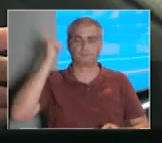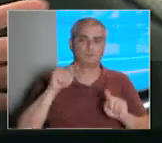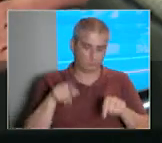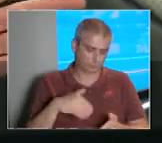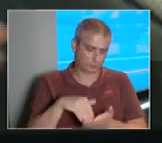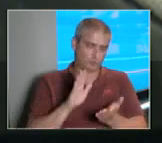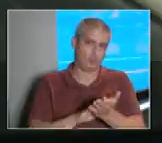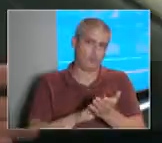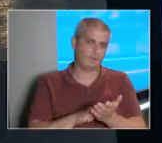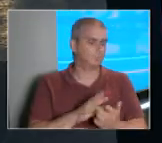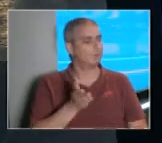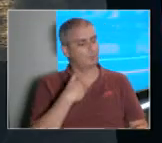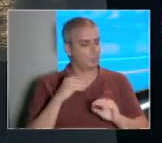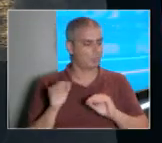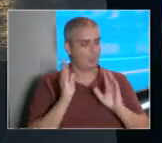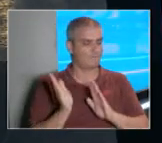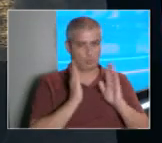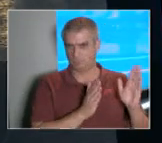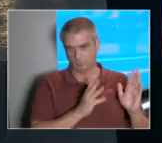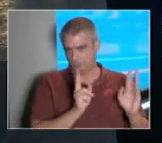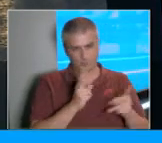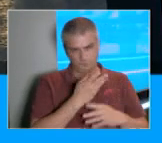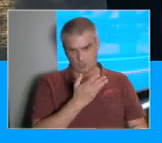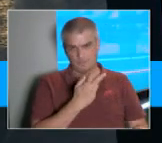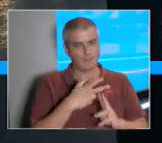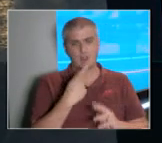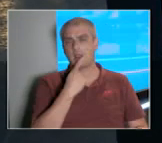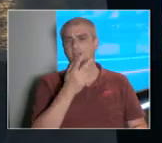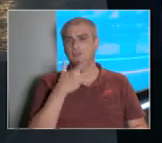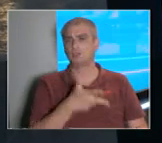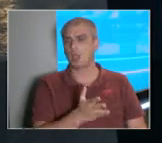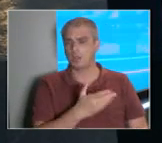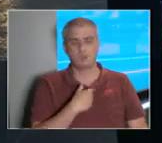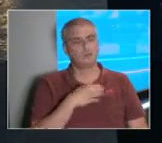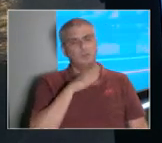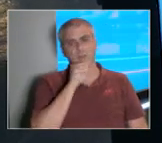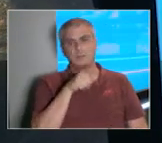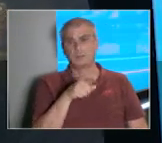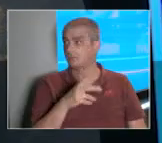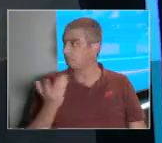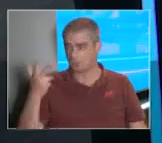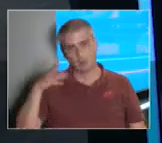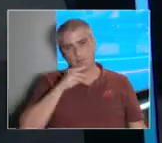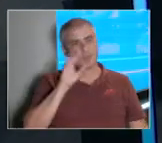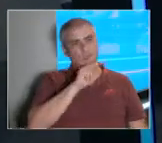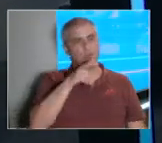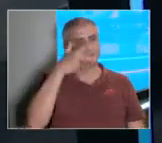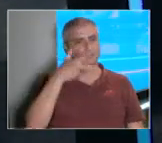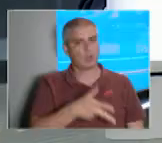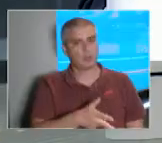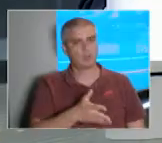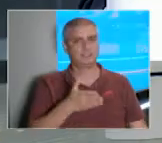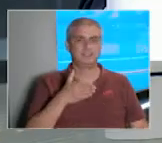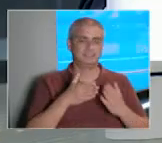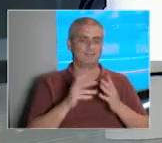פה כתובת. בוא נעבור לפרק הבא, ואי אפשר לנהל איתך רעיון בלי להזכיר את הצוללות. אני רוצה אבל לדבר דווקא על ספינות המגן. נצלול לנושא הצוללות. כן, ספינות